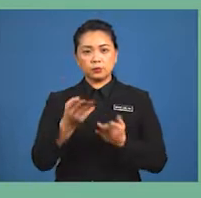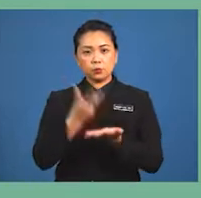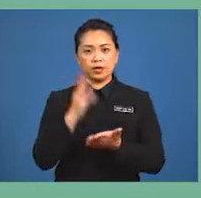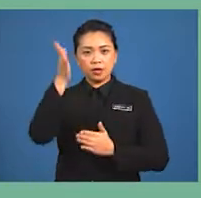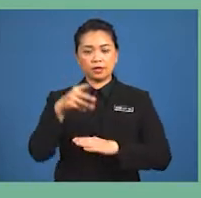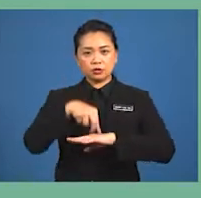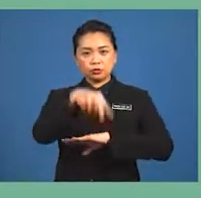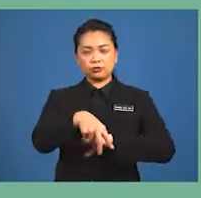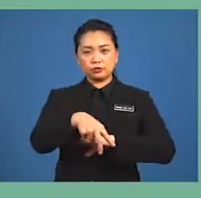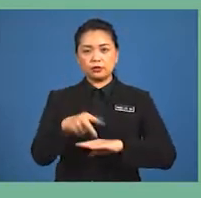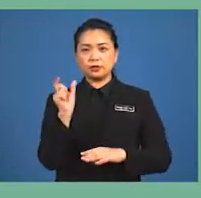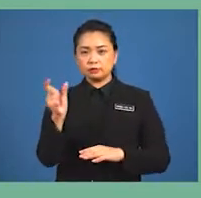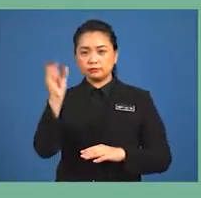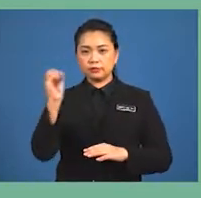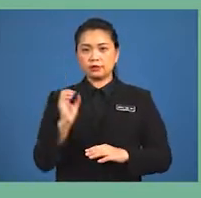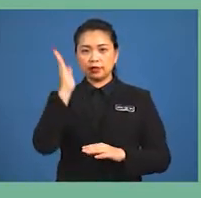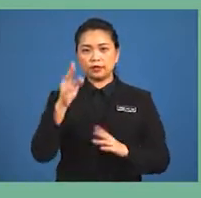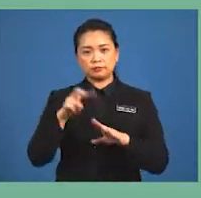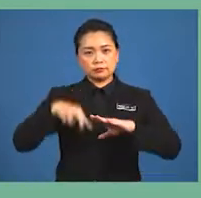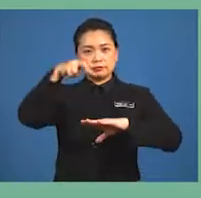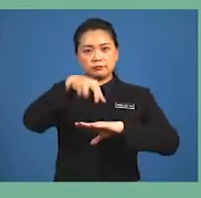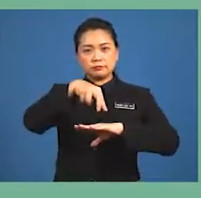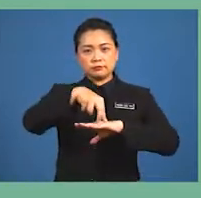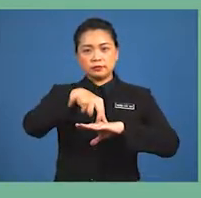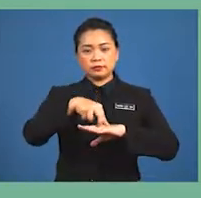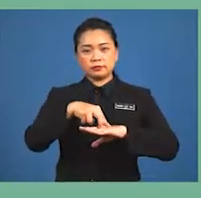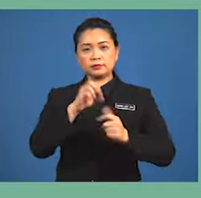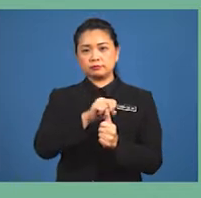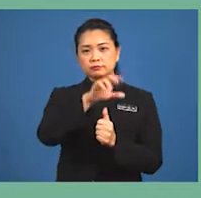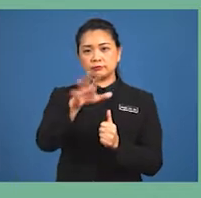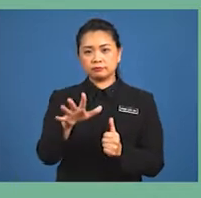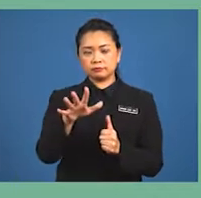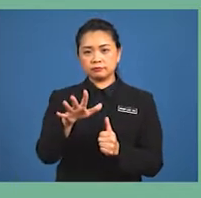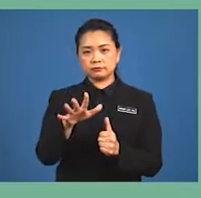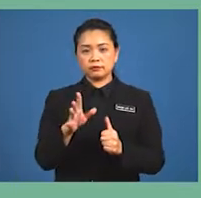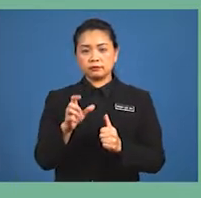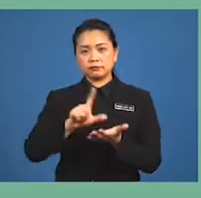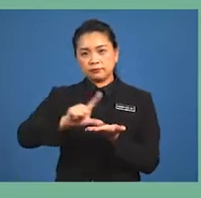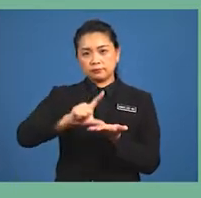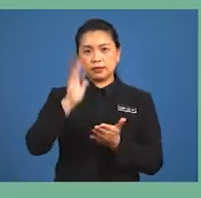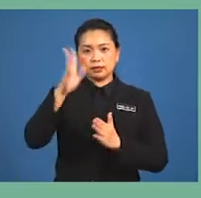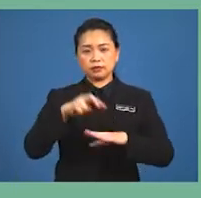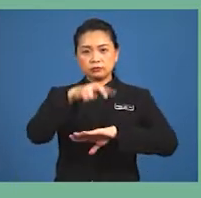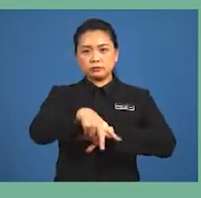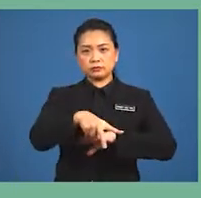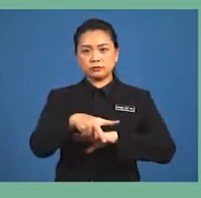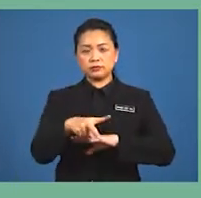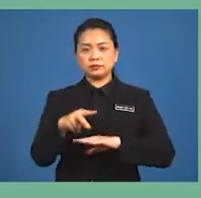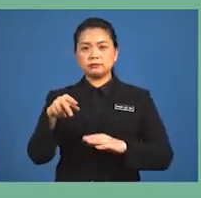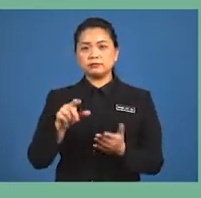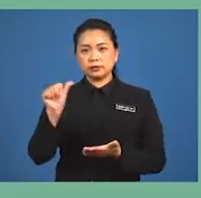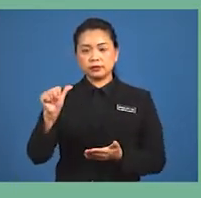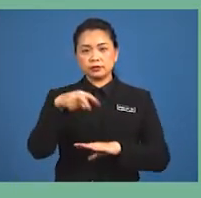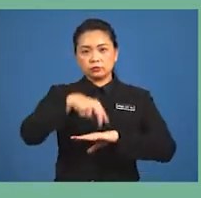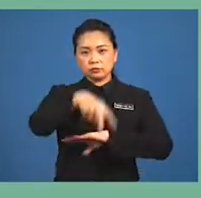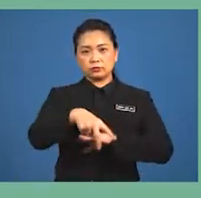menurun, kadar bunga meningkat. Akibatnya, tingkat pelaburan akan menurun dan perbelanjaan aggregate